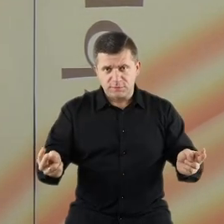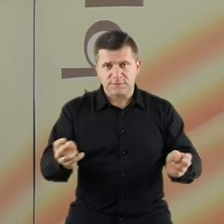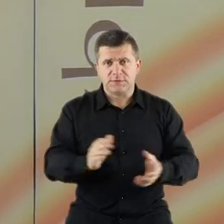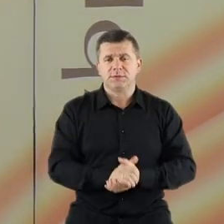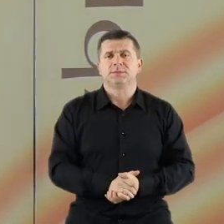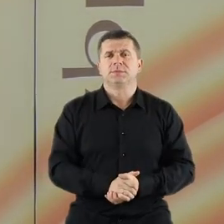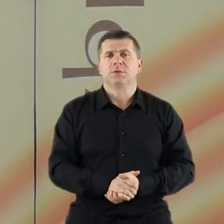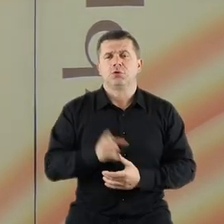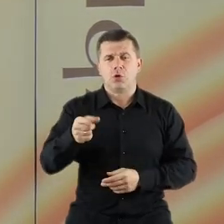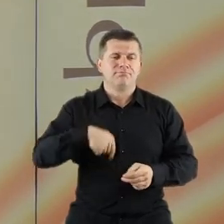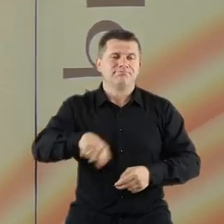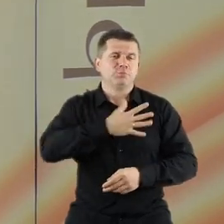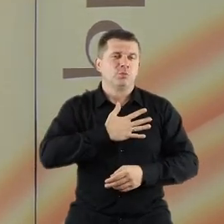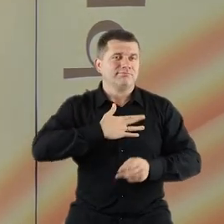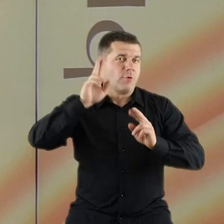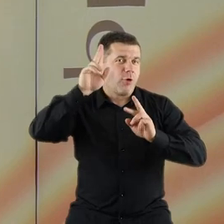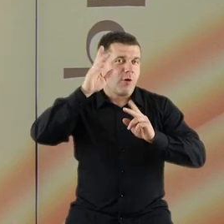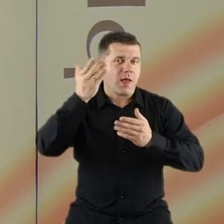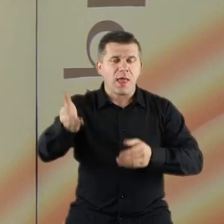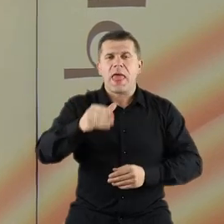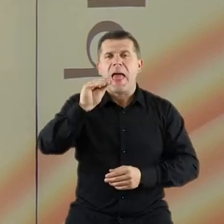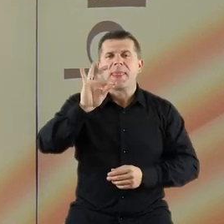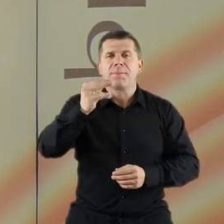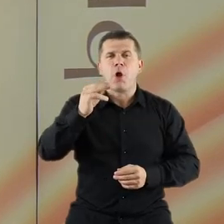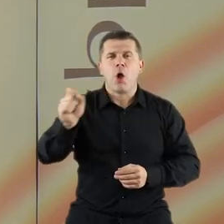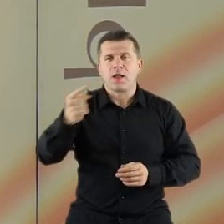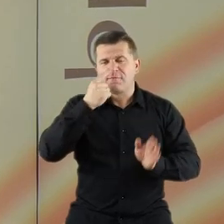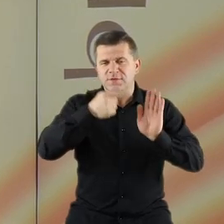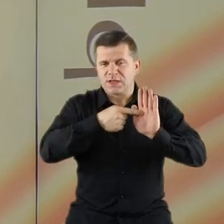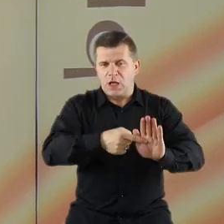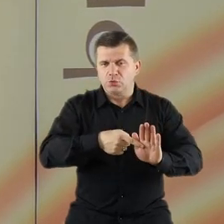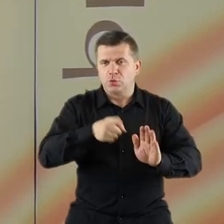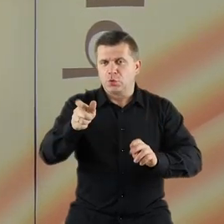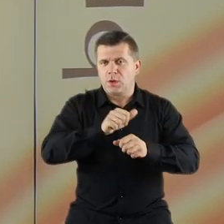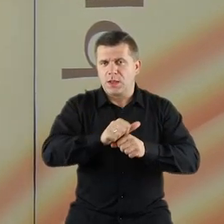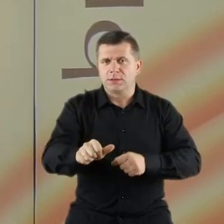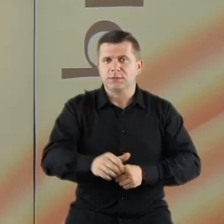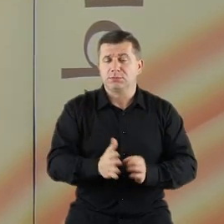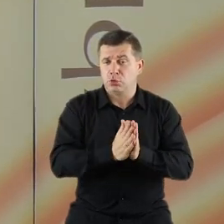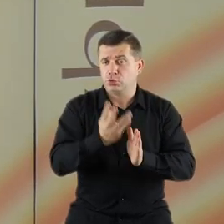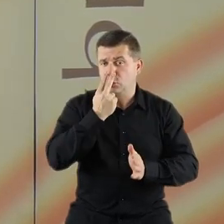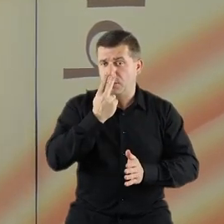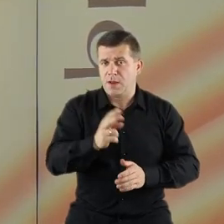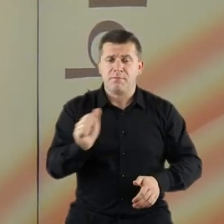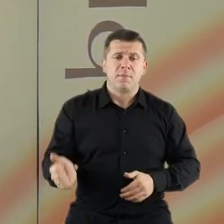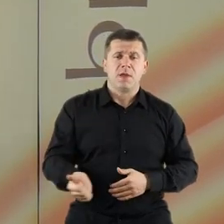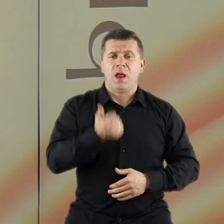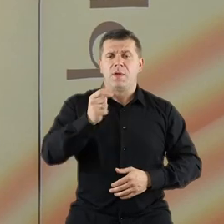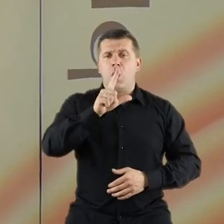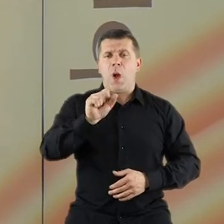odwiedziny z wizytą z tym nam się gość kojarzy ale etymologia wskazuje że to jest proszę popatrzeć